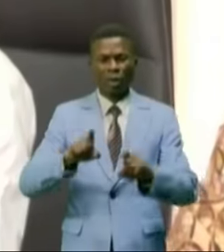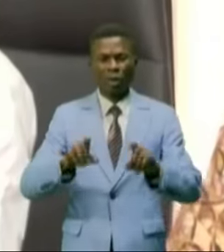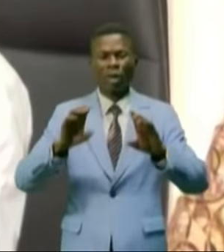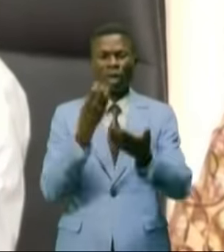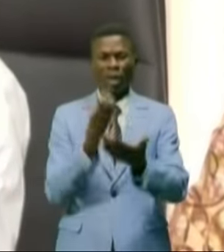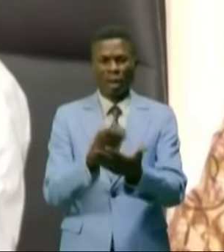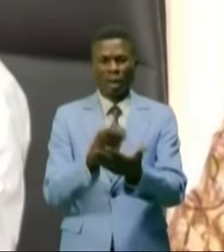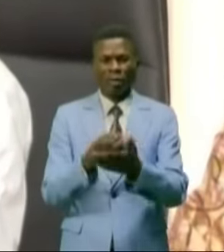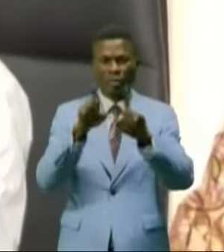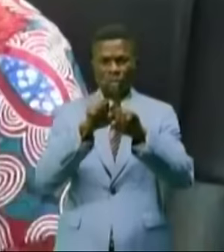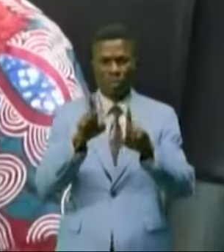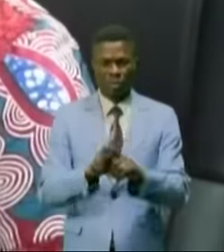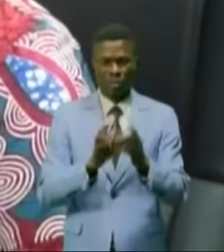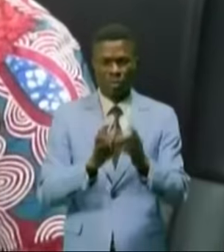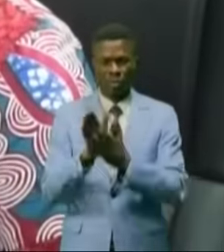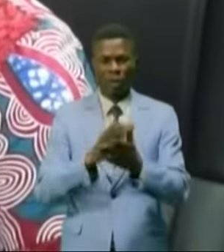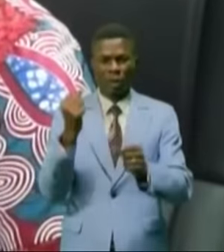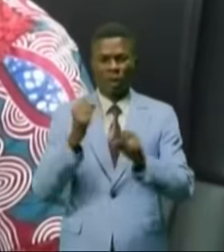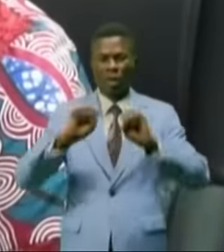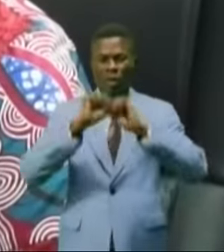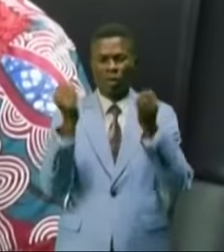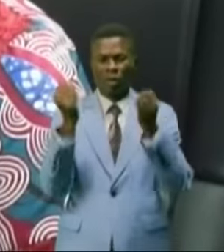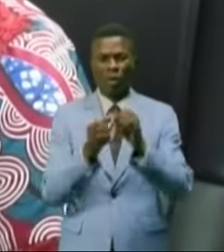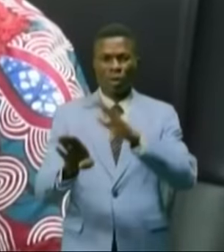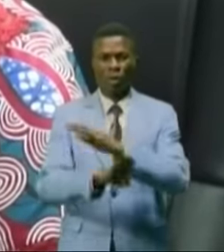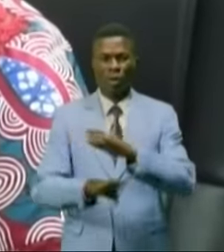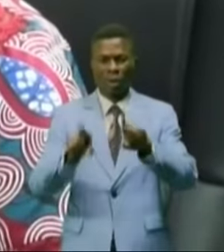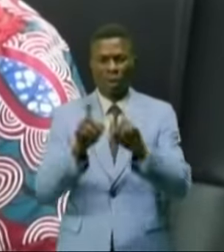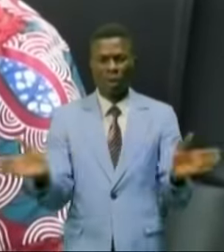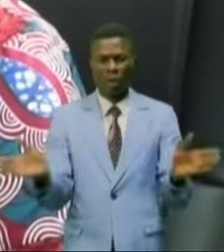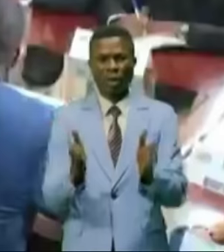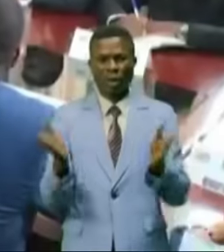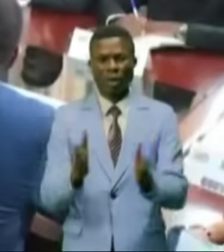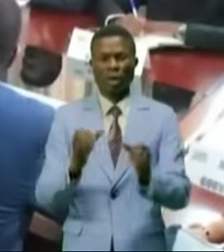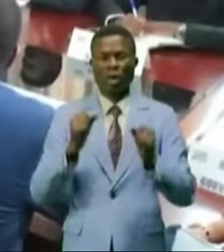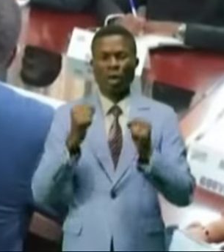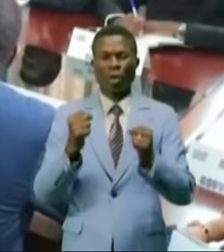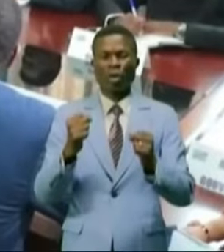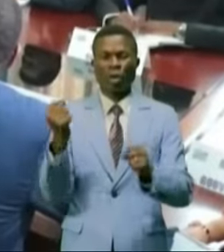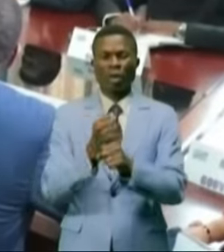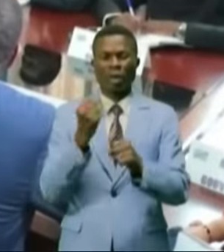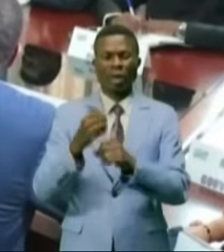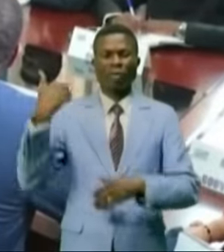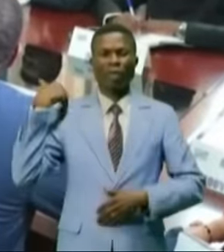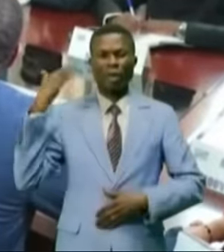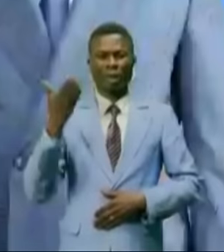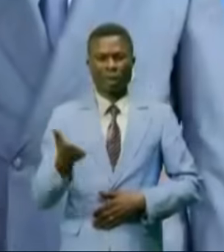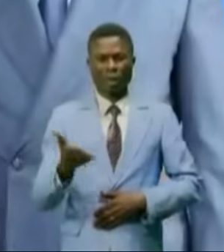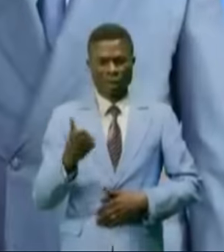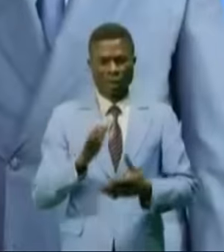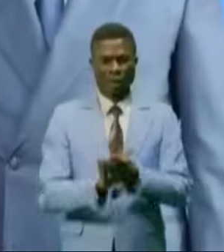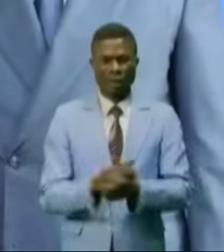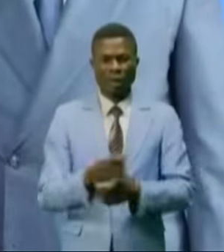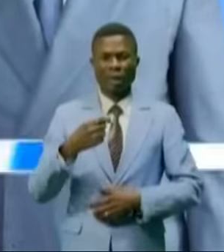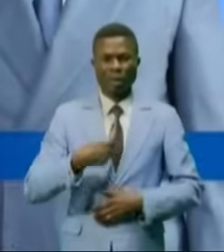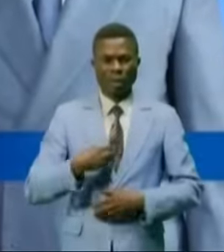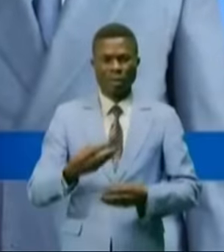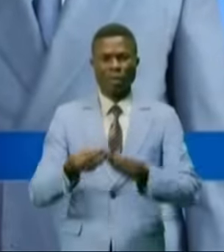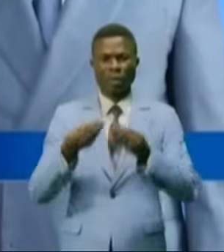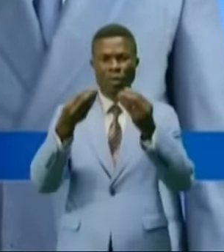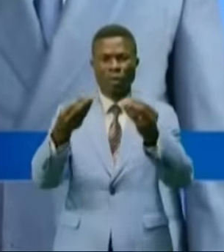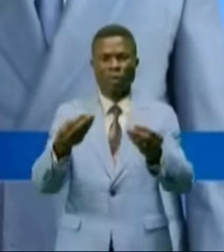à l'accès aux services sociaux de base et au renforcement de l'efficacité des services publics. Je suis venu aujourd'hui accomplir mon